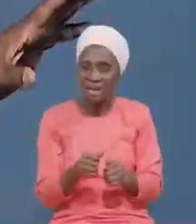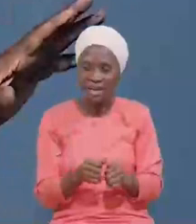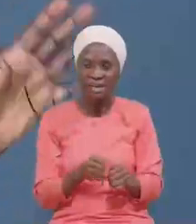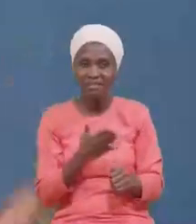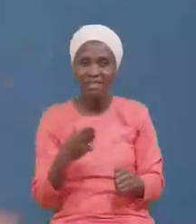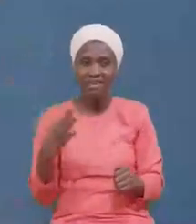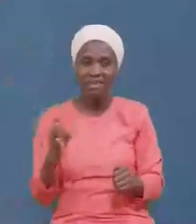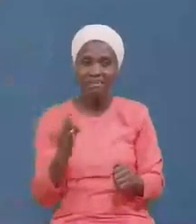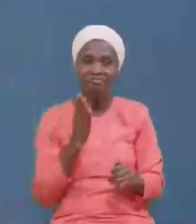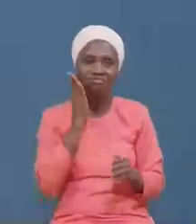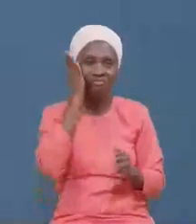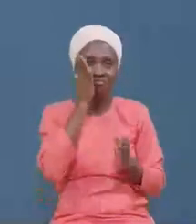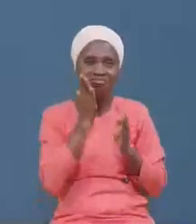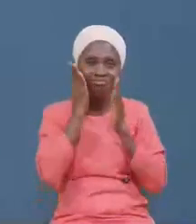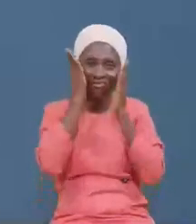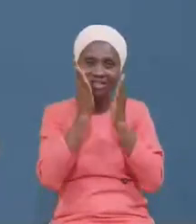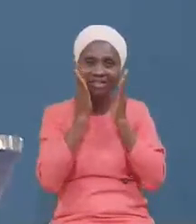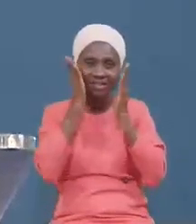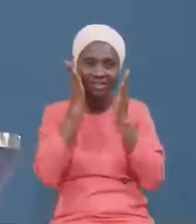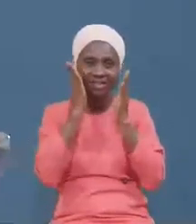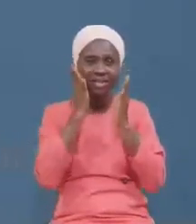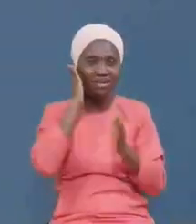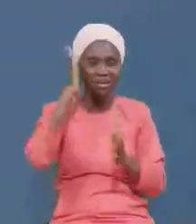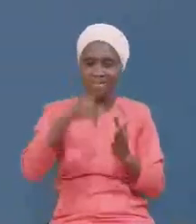Tout ce qui est de la disgrâce quitte votre vie.